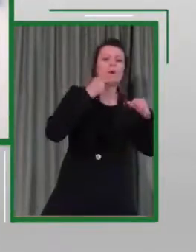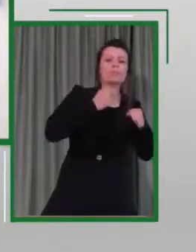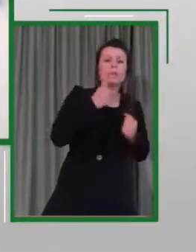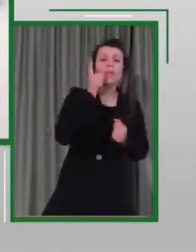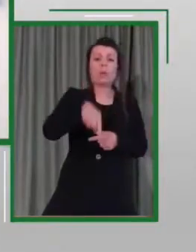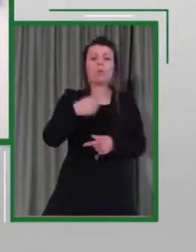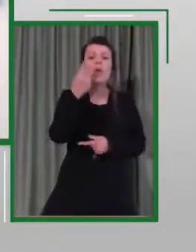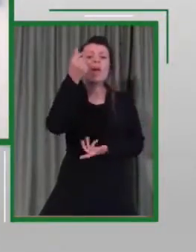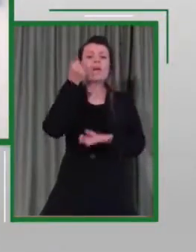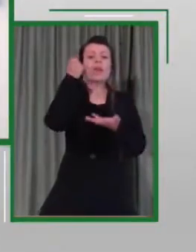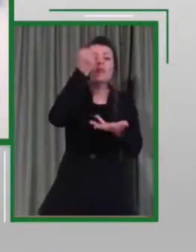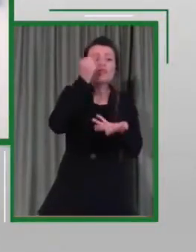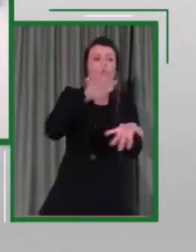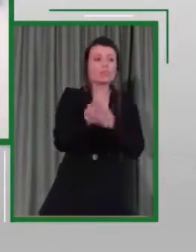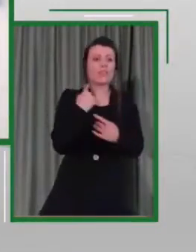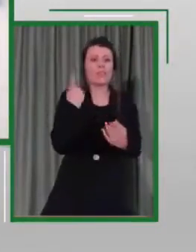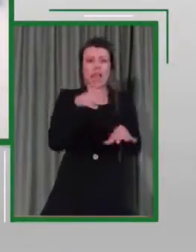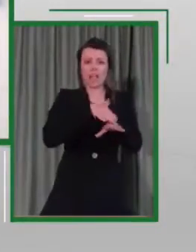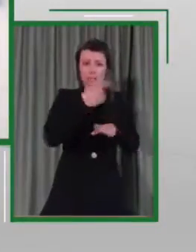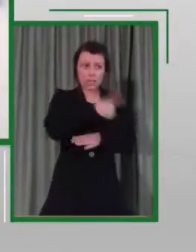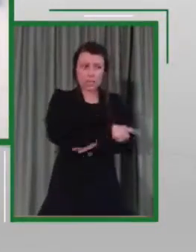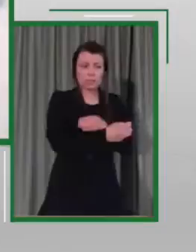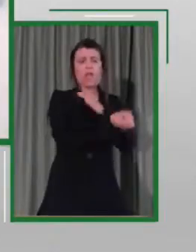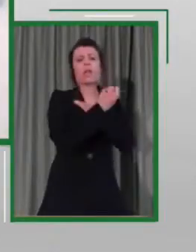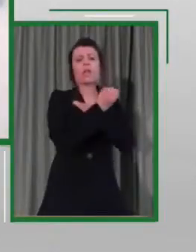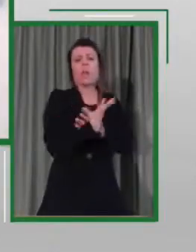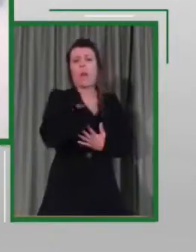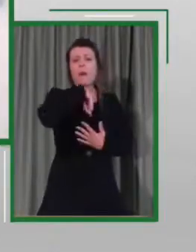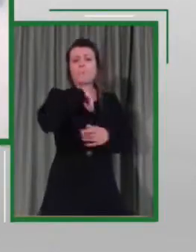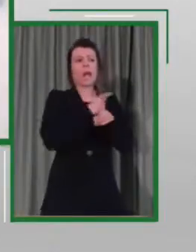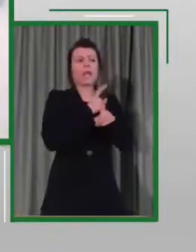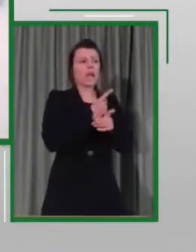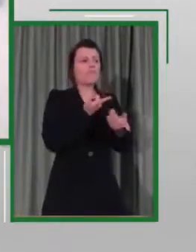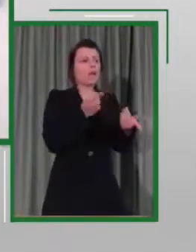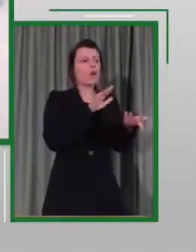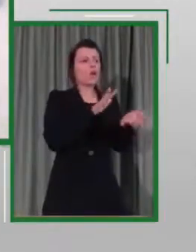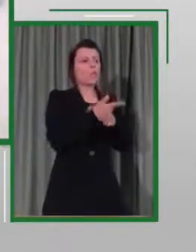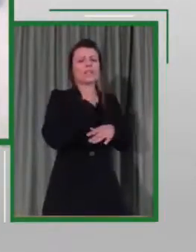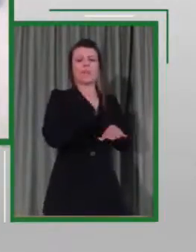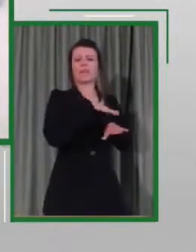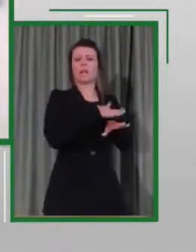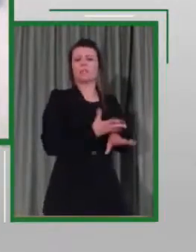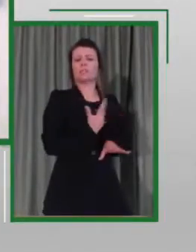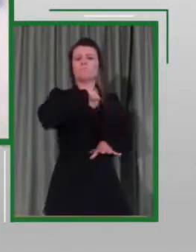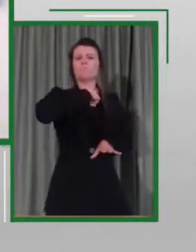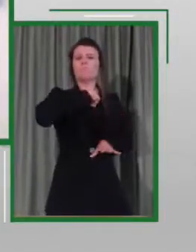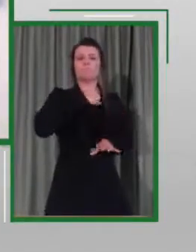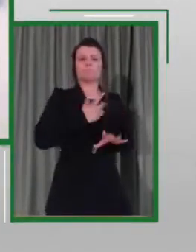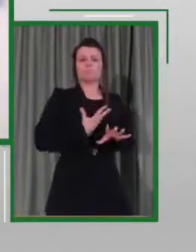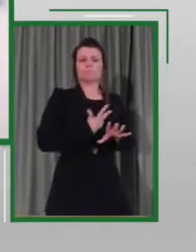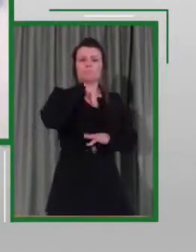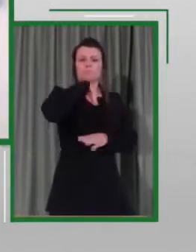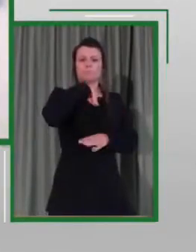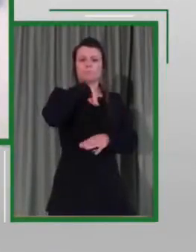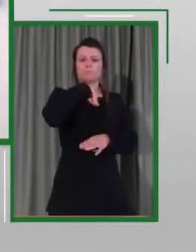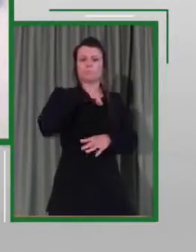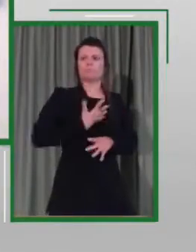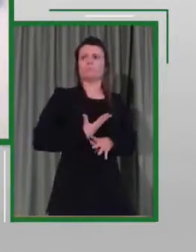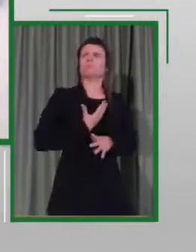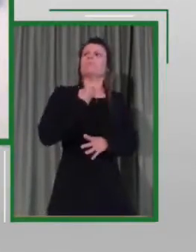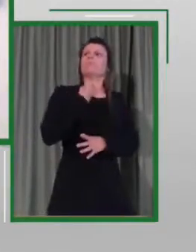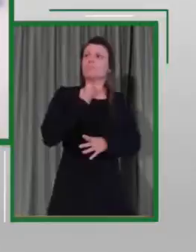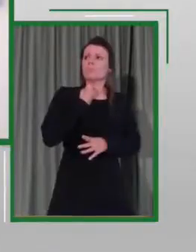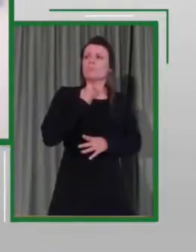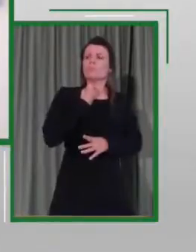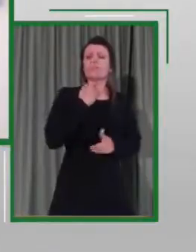esperienza e mettere a disposizione, trarre frutto da questa esperienza per tutto il territorio e anche per le conoscenze di tutta la